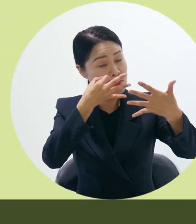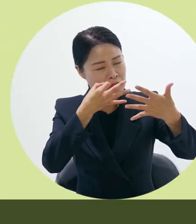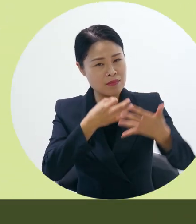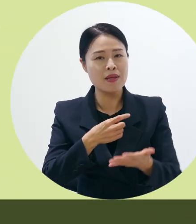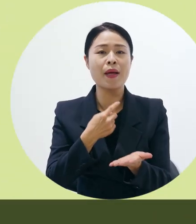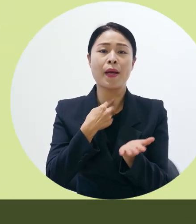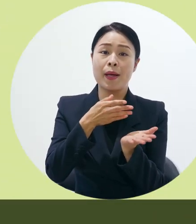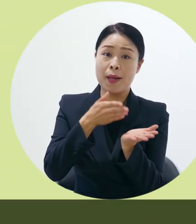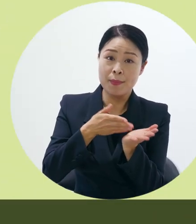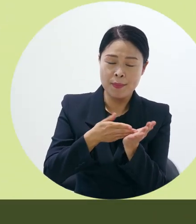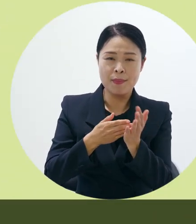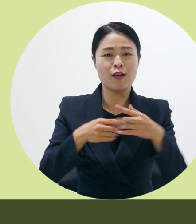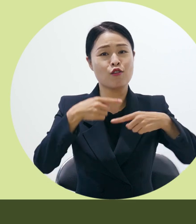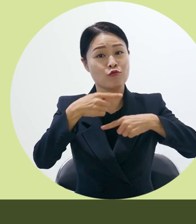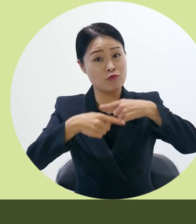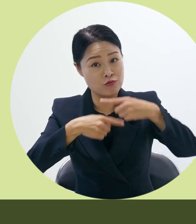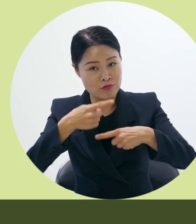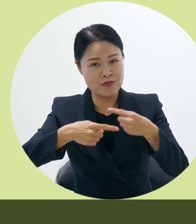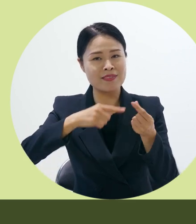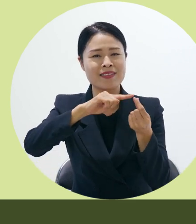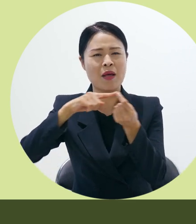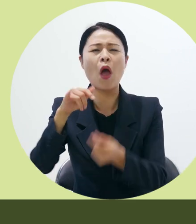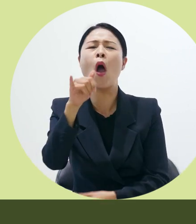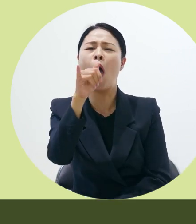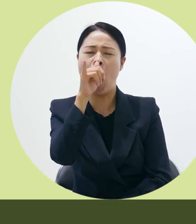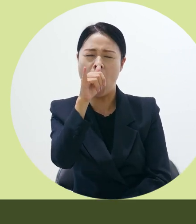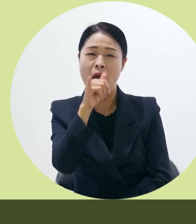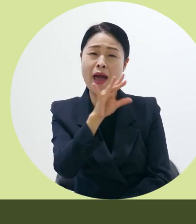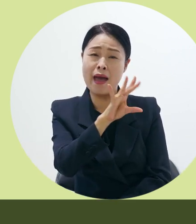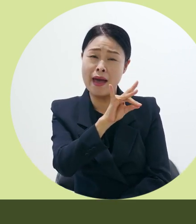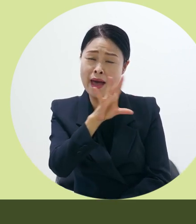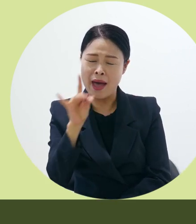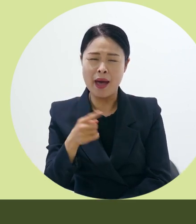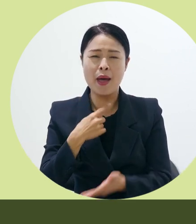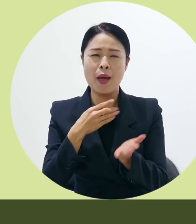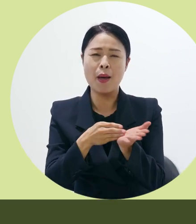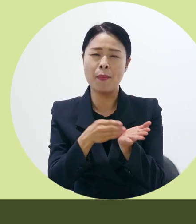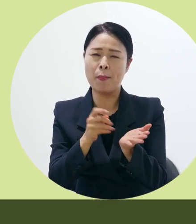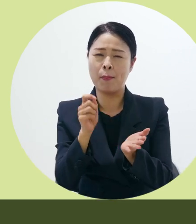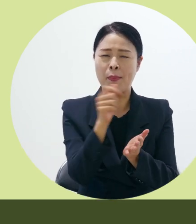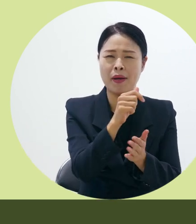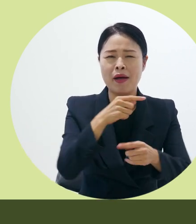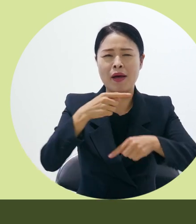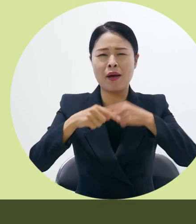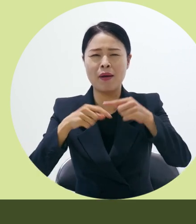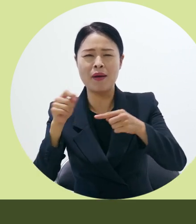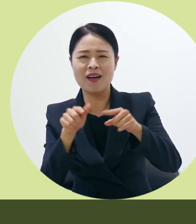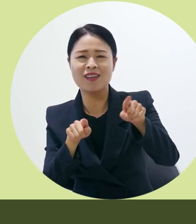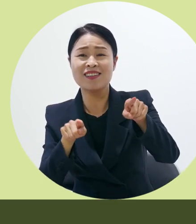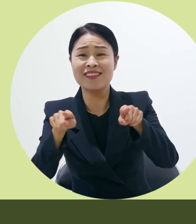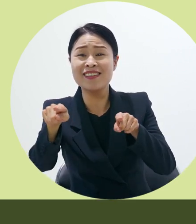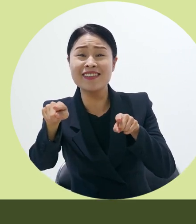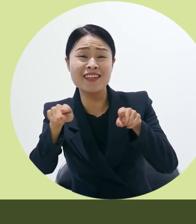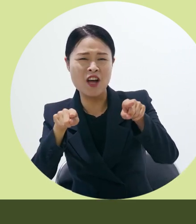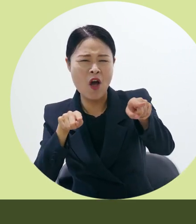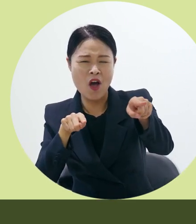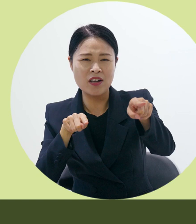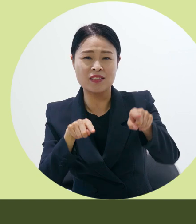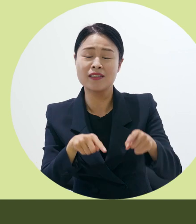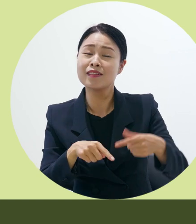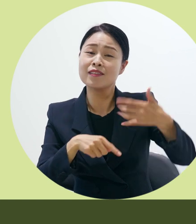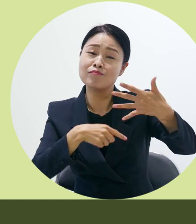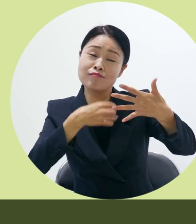이 영상은 음성, 수어, 자막으로 안내하고 있으며 때때로 음성과 수어의 진행 속도